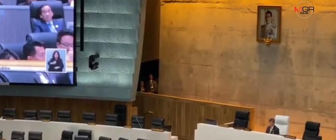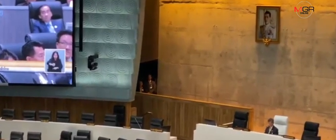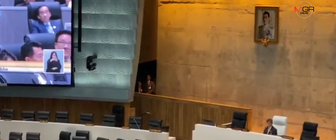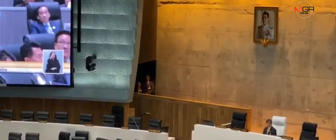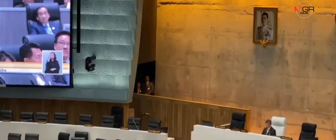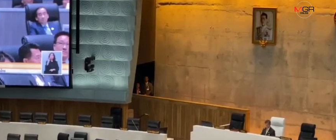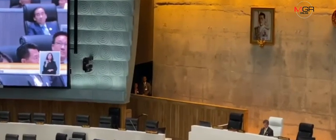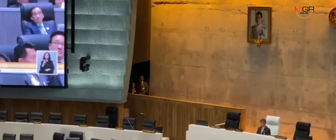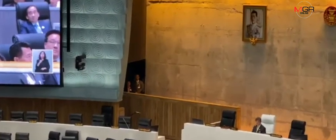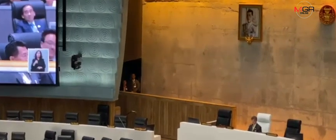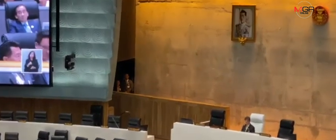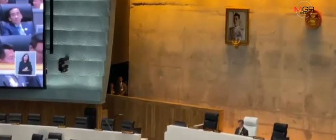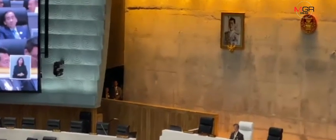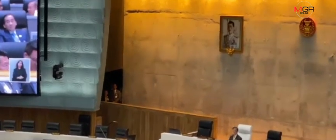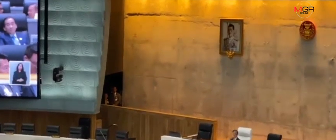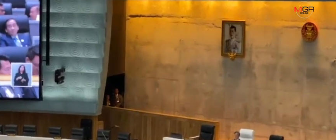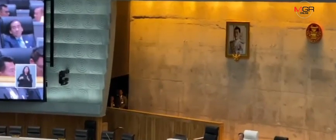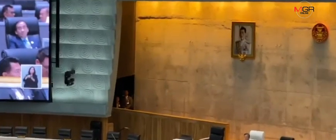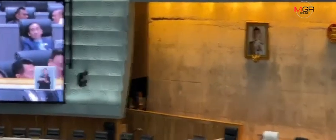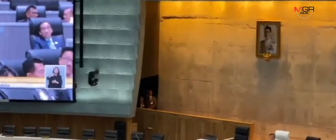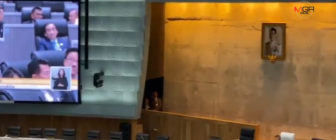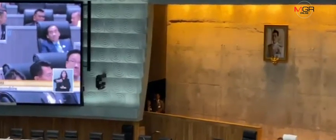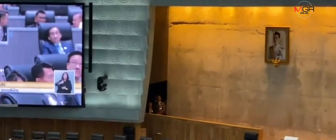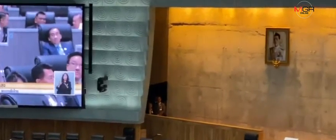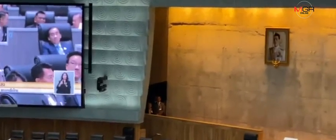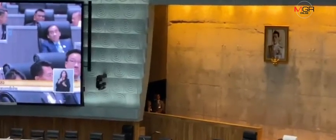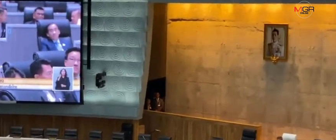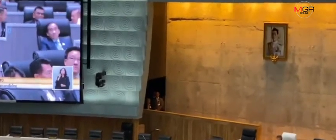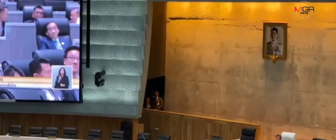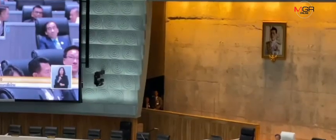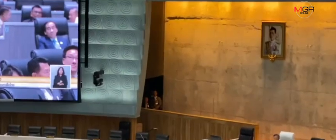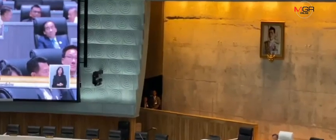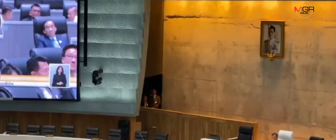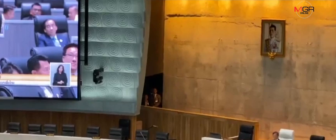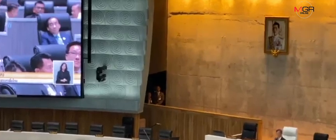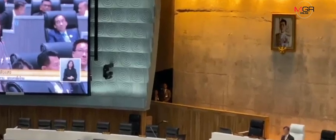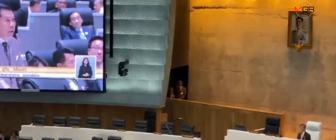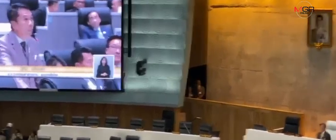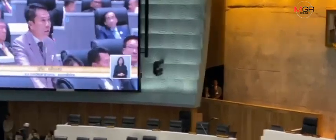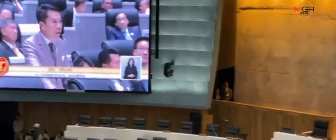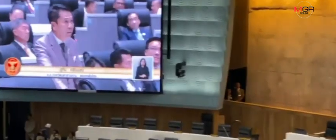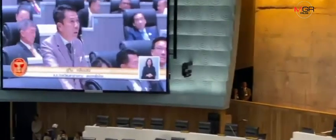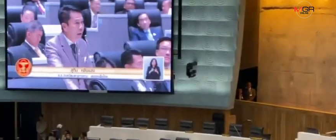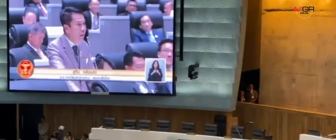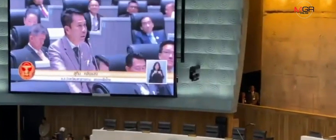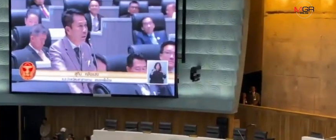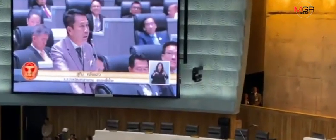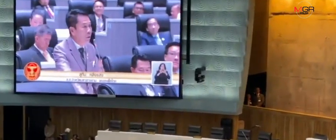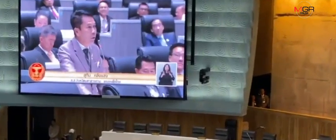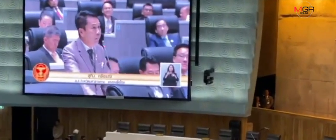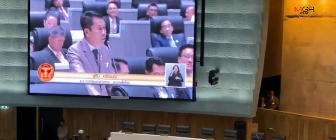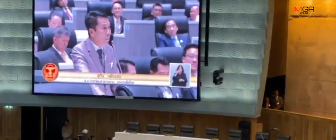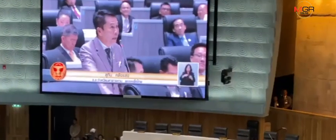งจริงๆผมเป็นการนับใหม่การจัดการแม้จะเชื่อเนี่ยผมเรียนว่า